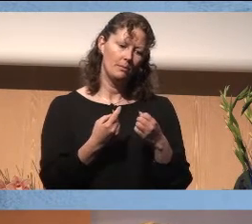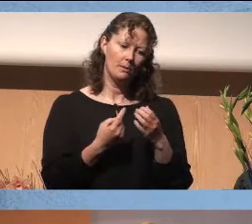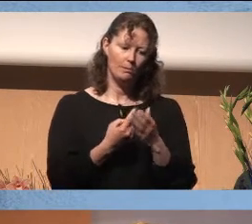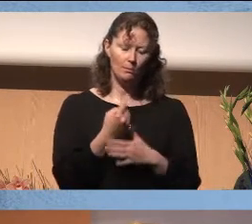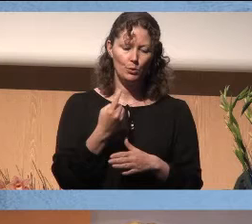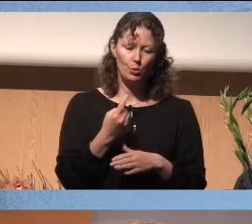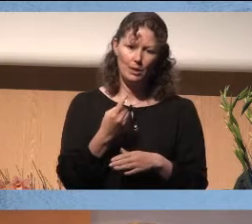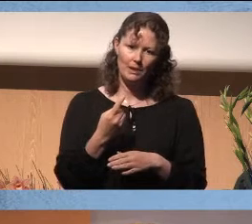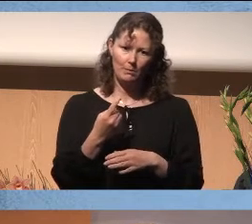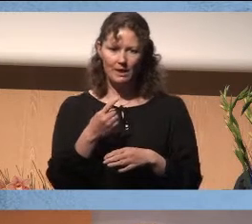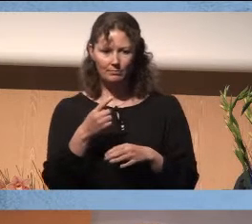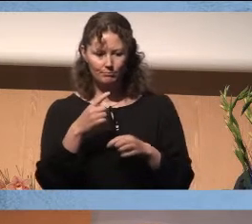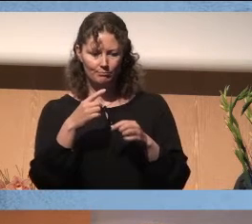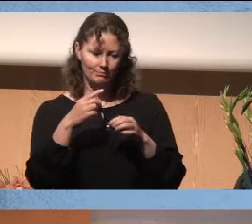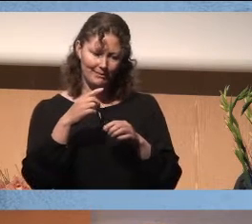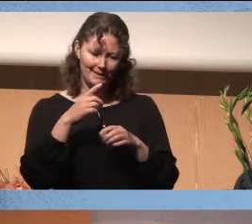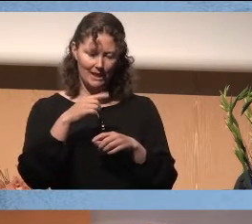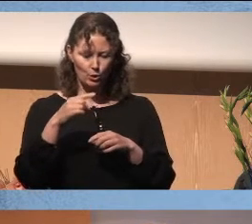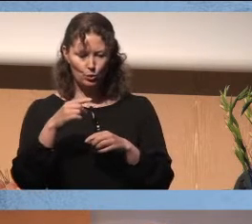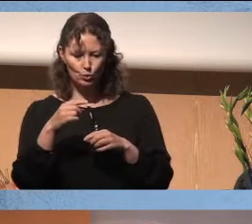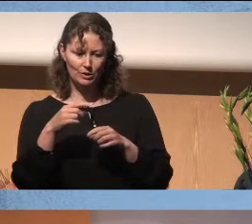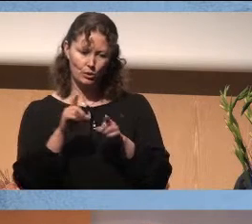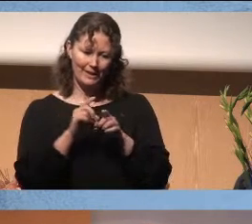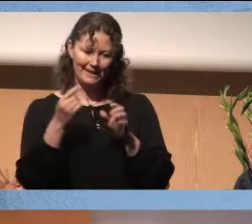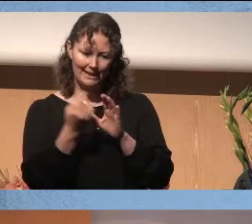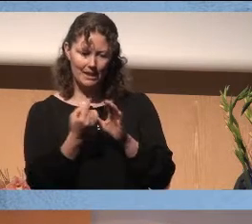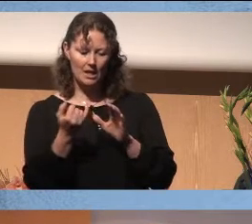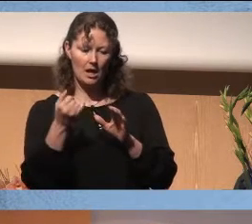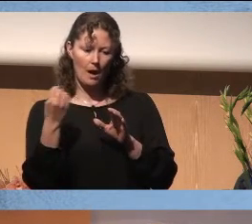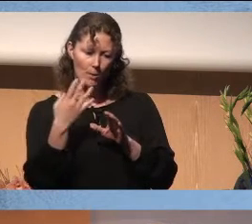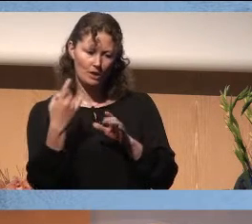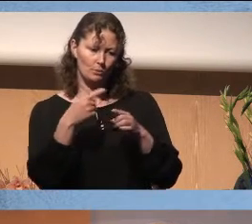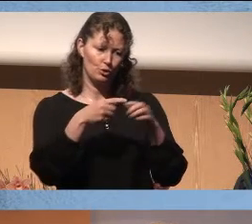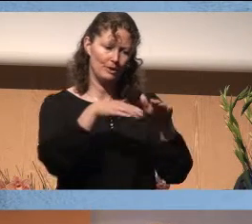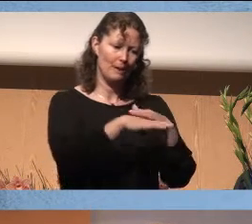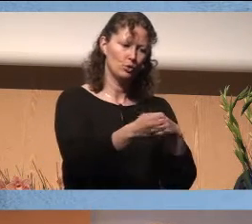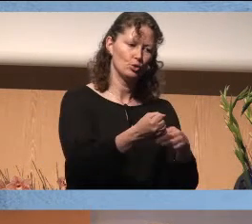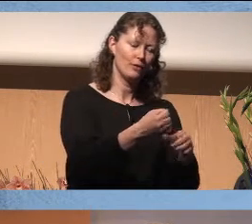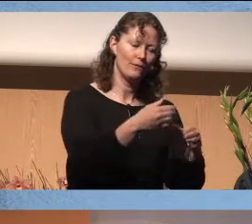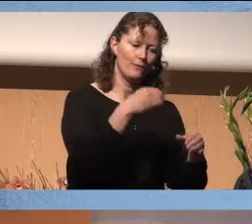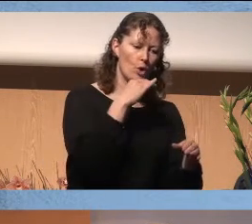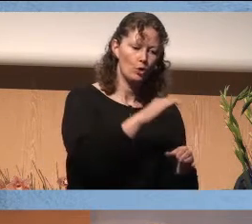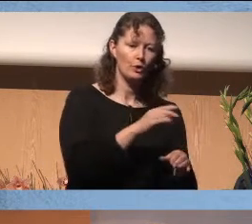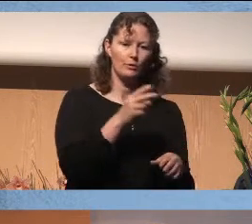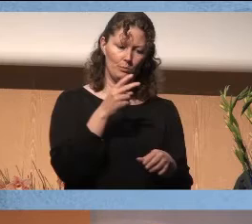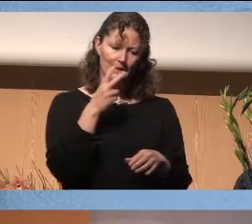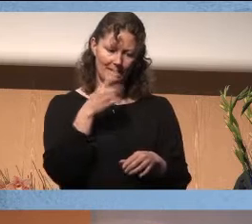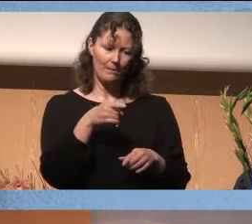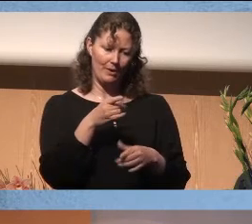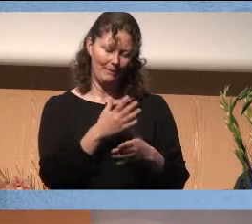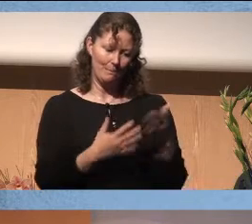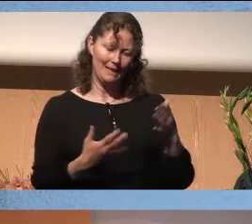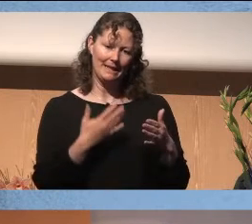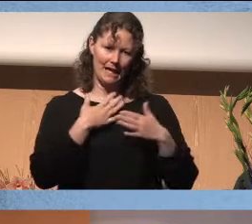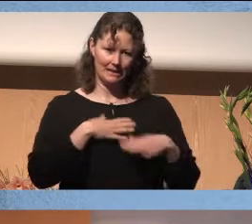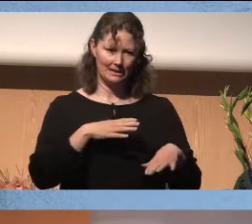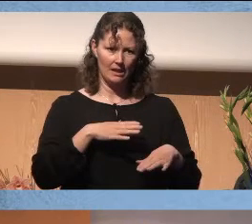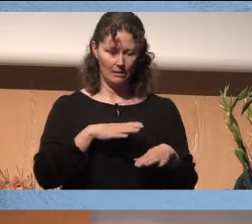behandling I ambulansen og hjemme hos folk, og det gjør at vi også ser på den biten I helseplansammenhengen.